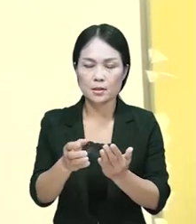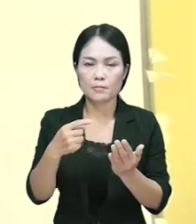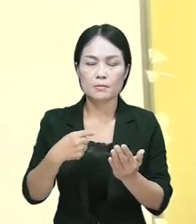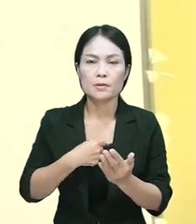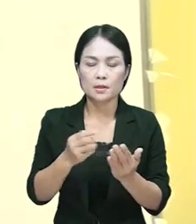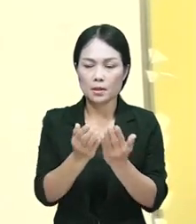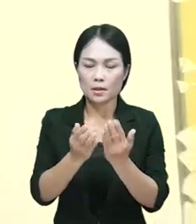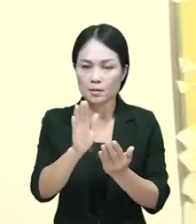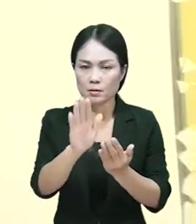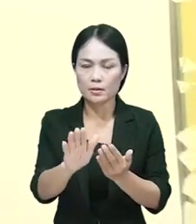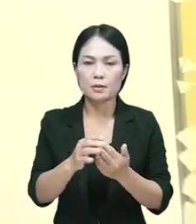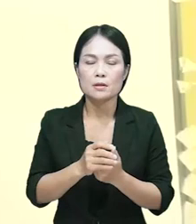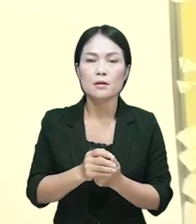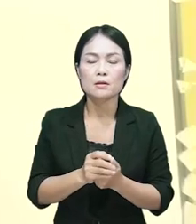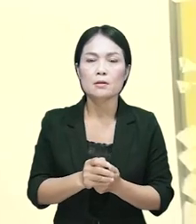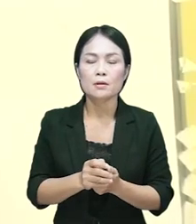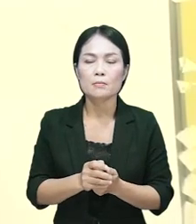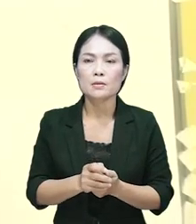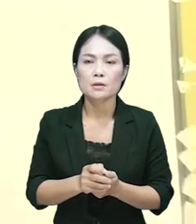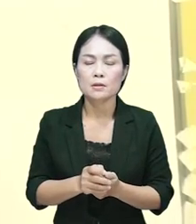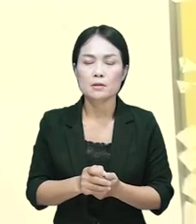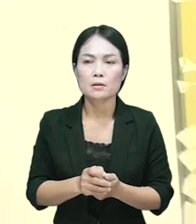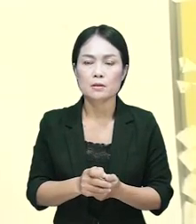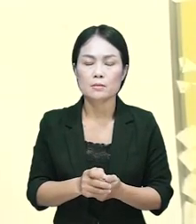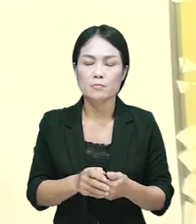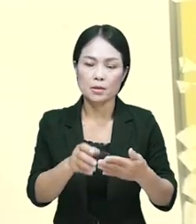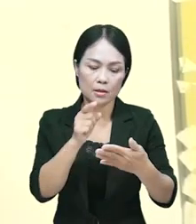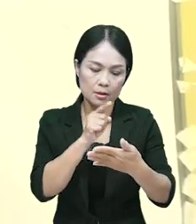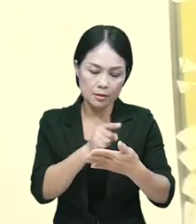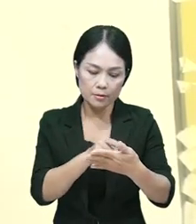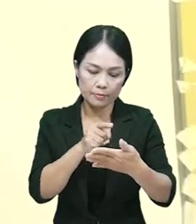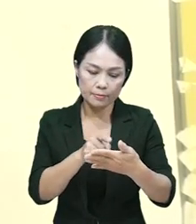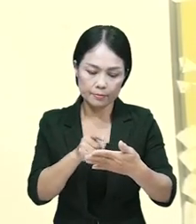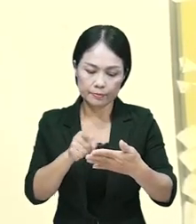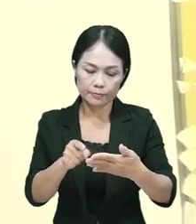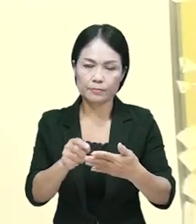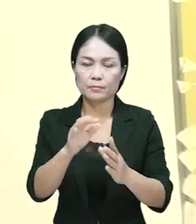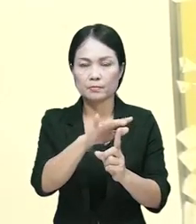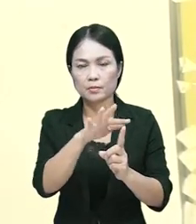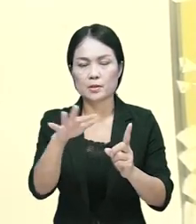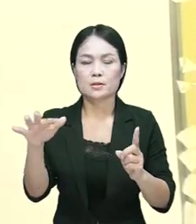ងដាក់ចង្អុលដៃស្ដាំណាចង្អុលឲ្យចំទូអក្សរផងកូន